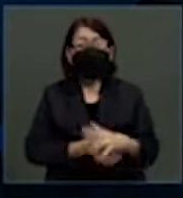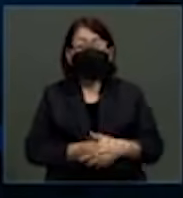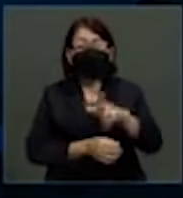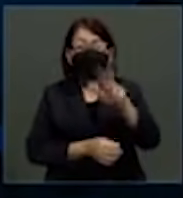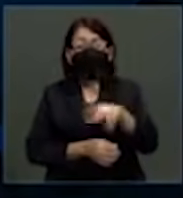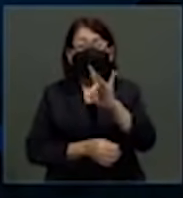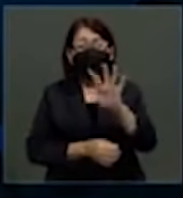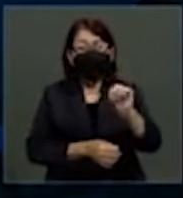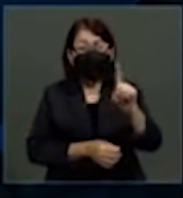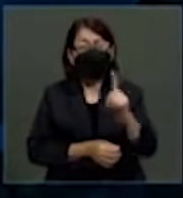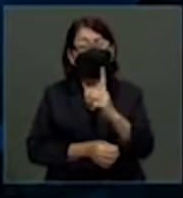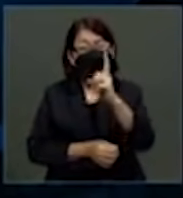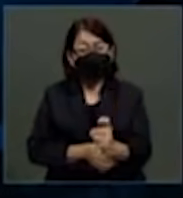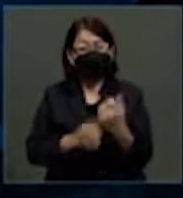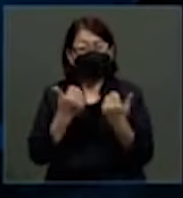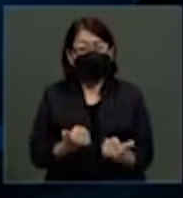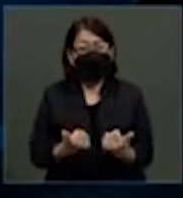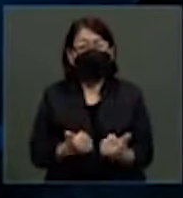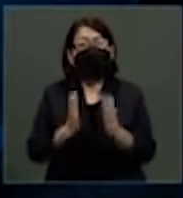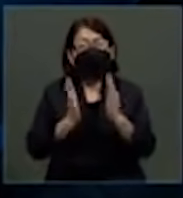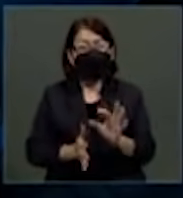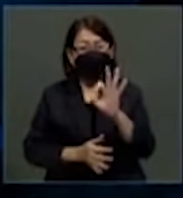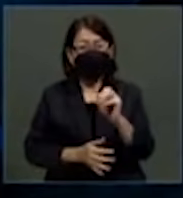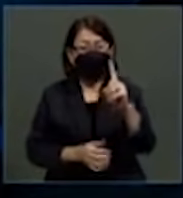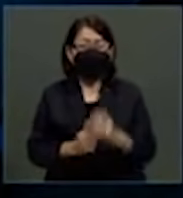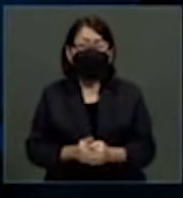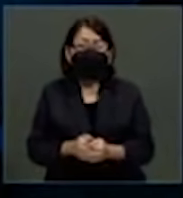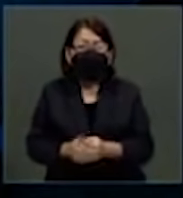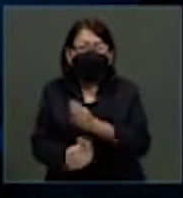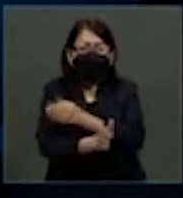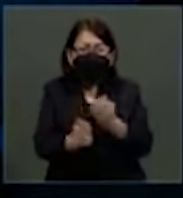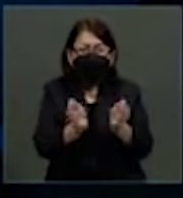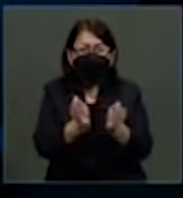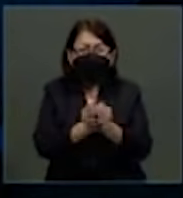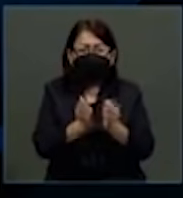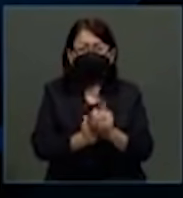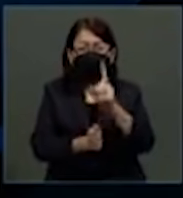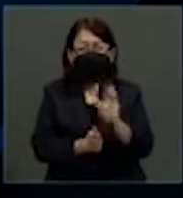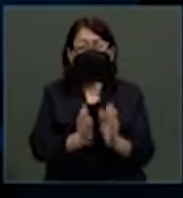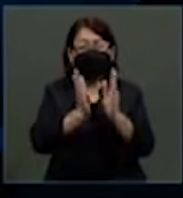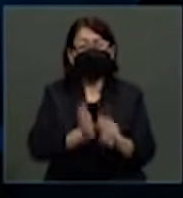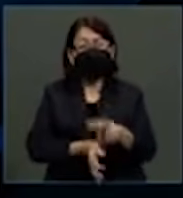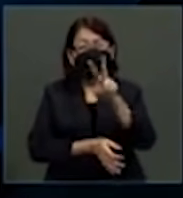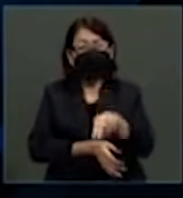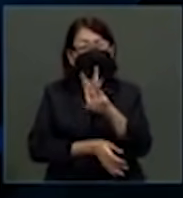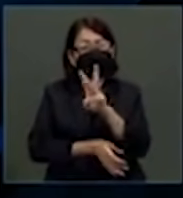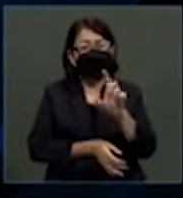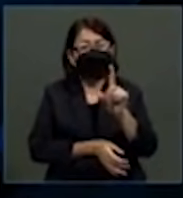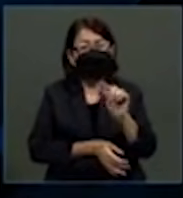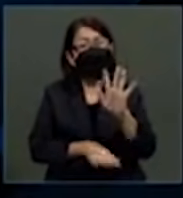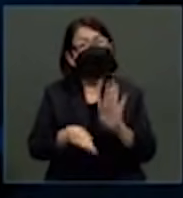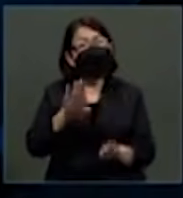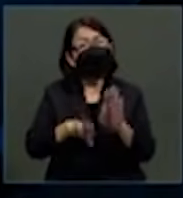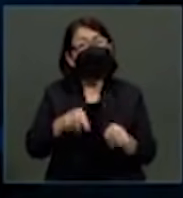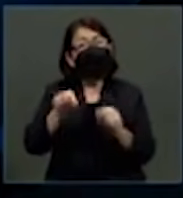เท่ากับ 326,000 กว่ารายนะครับมีหายป่วยไปวันนี้ 3,841 และเสียชีวิต91คน